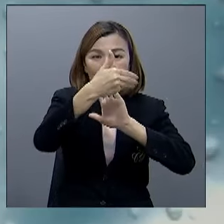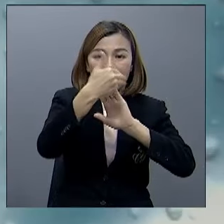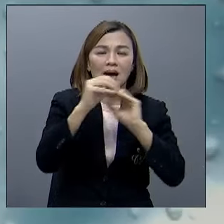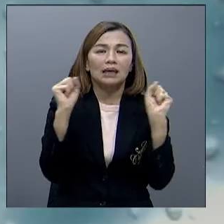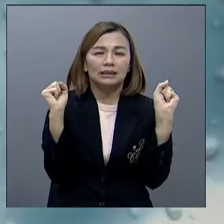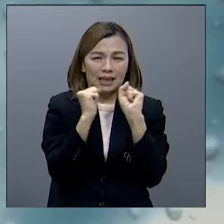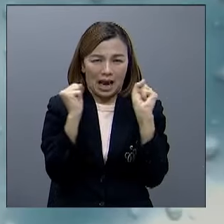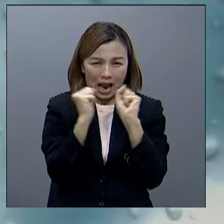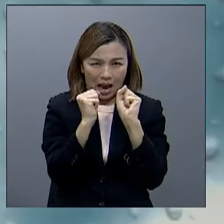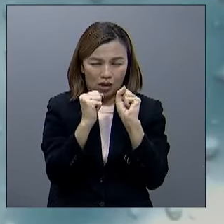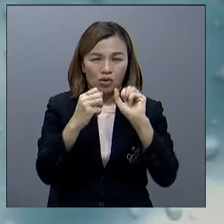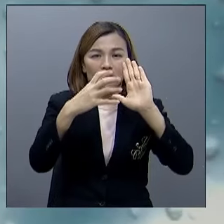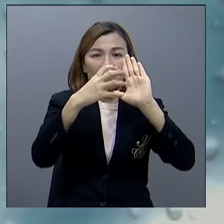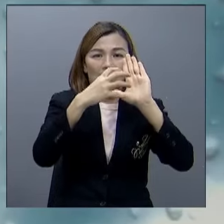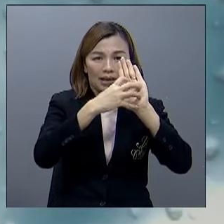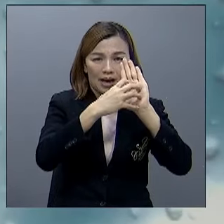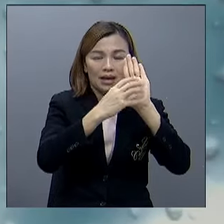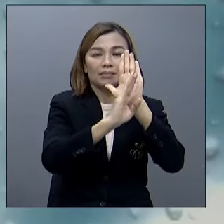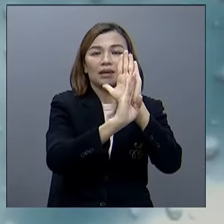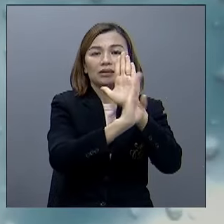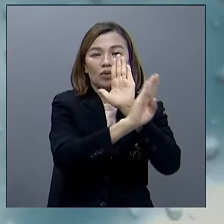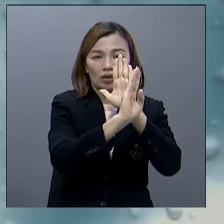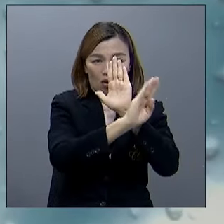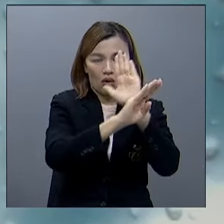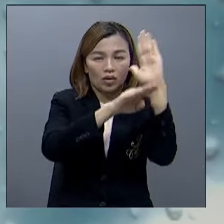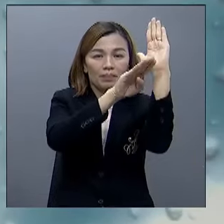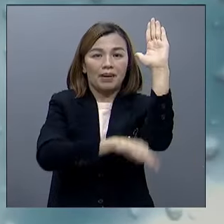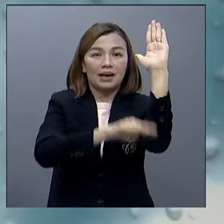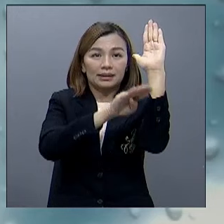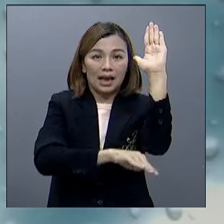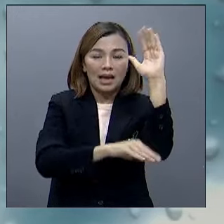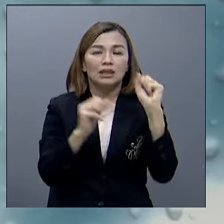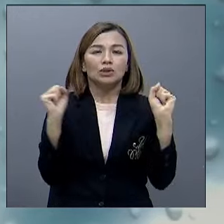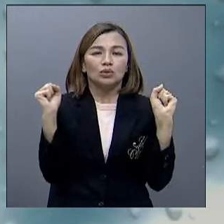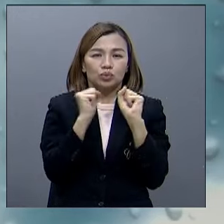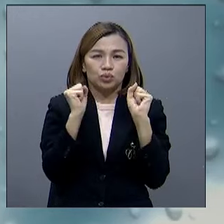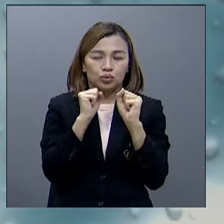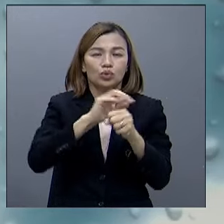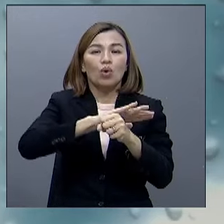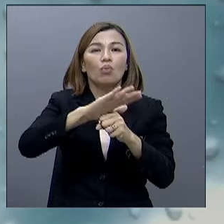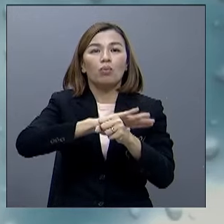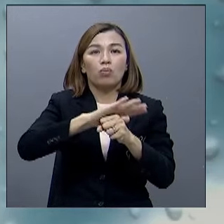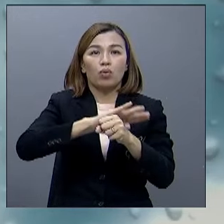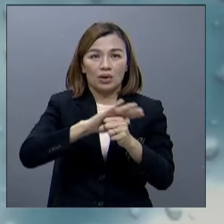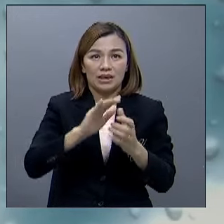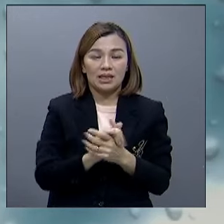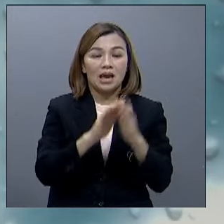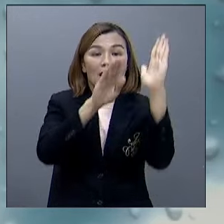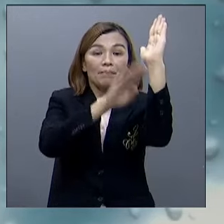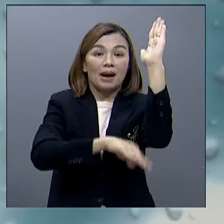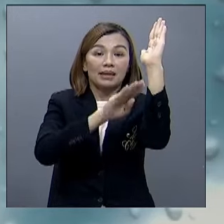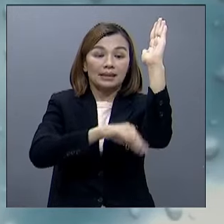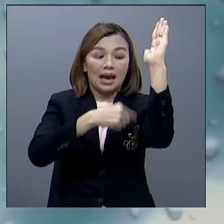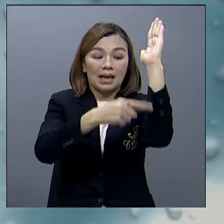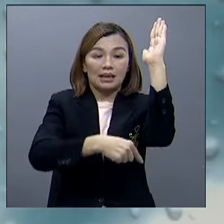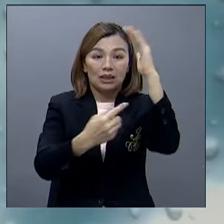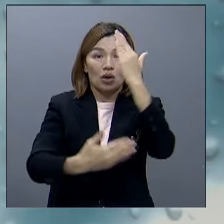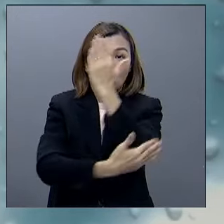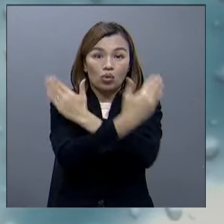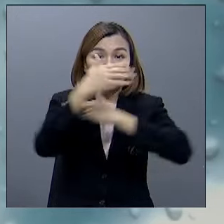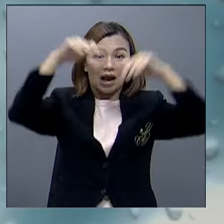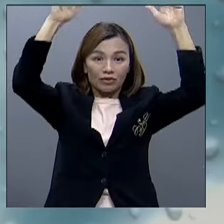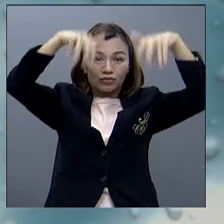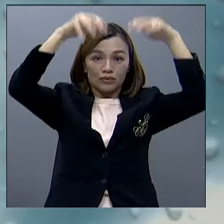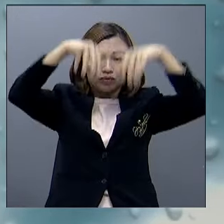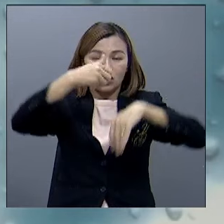าวภาคกลางภาคตะวันออกและภาคใต้มีอากาศเย็นในบางช่วงขณะที่ภาคใต้นั้นยังคงมีฝนฟ้าคะนองร้อยละ10